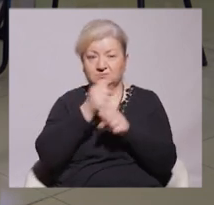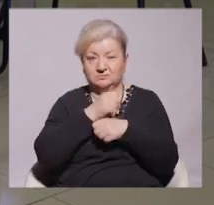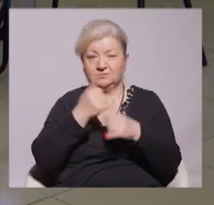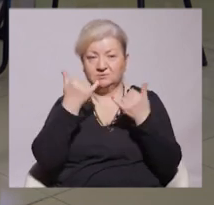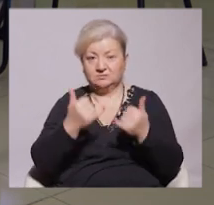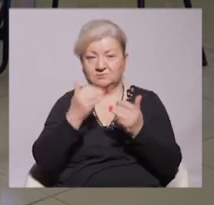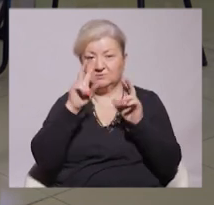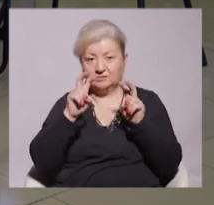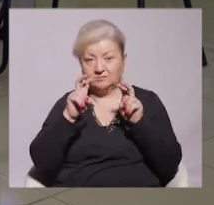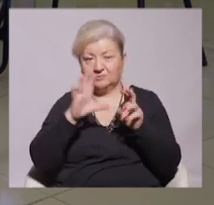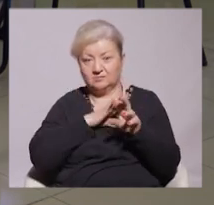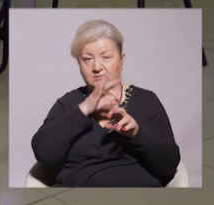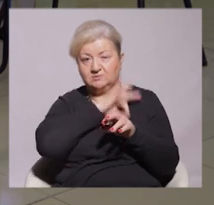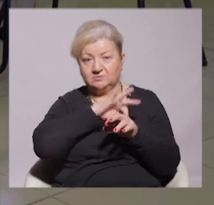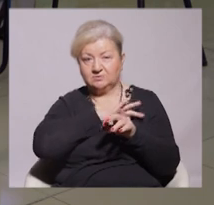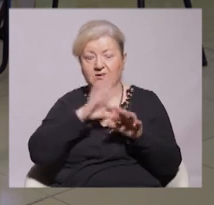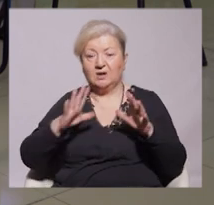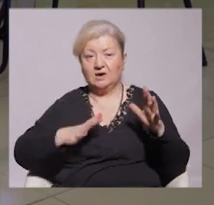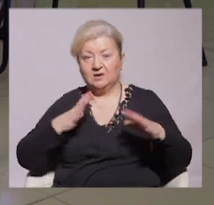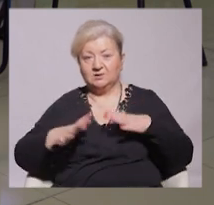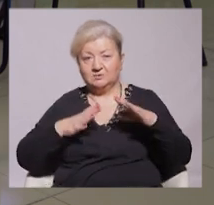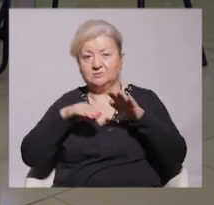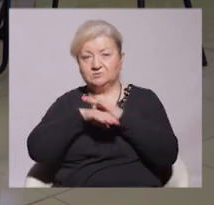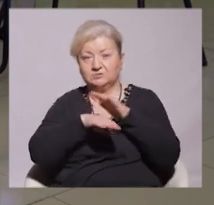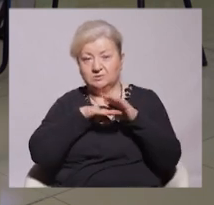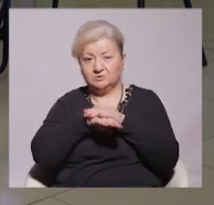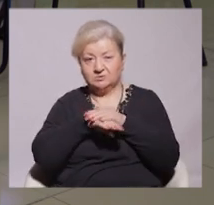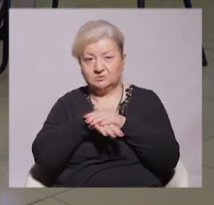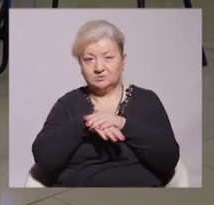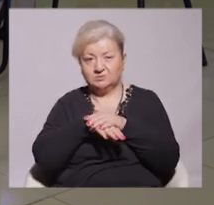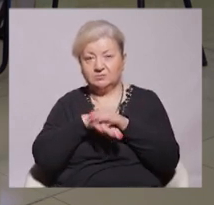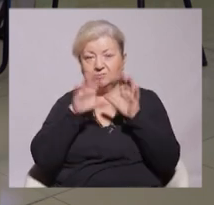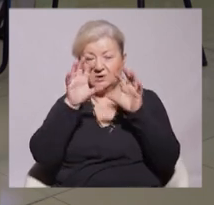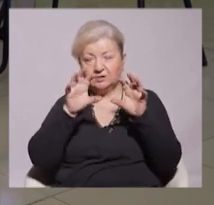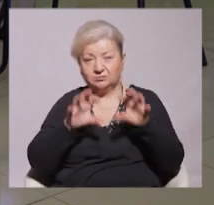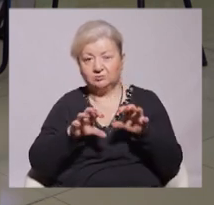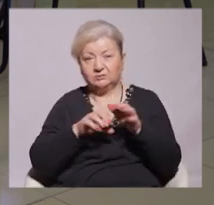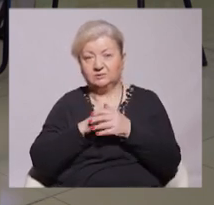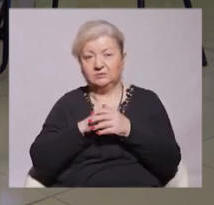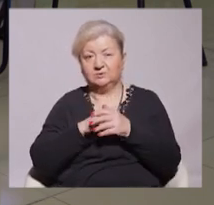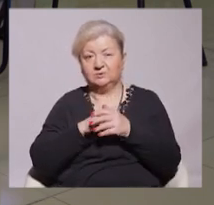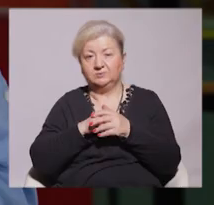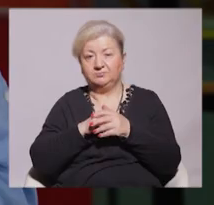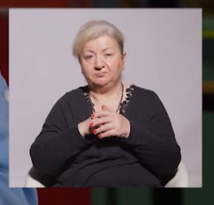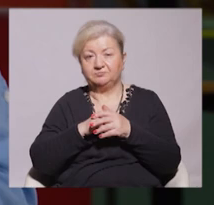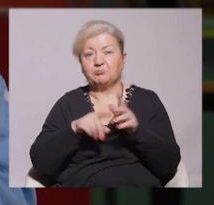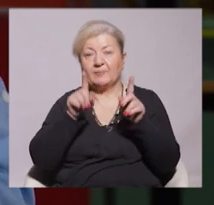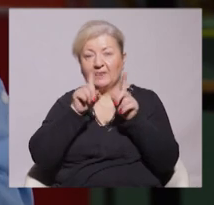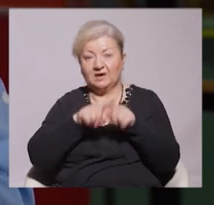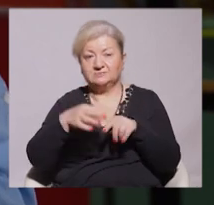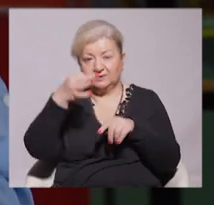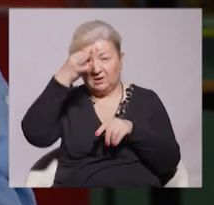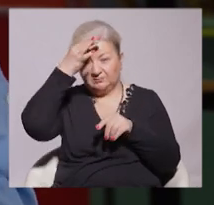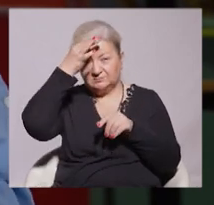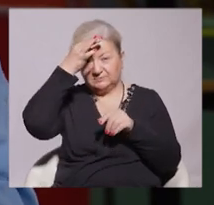შესაბამისად დღევანდელ გაკვეთილში ჩვენ გამოვიყენეთ ენერგიის შენახვის კანონი